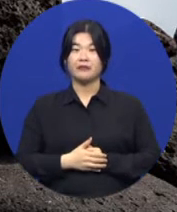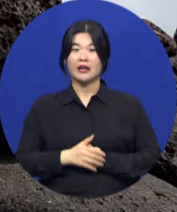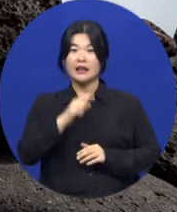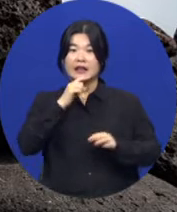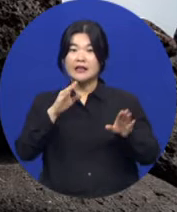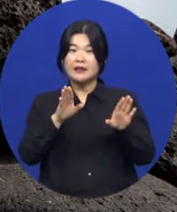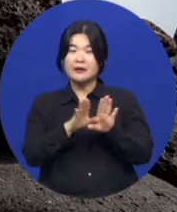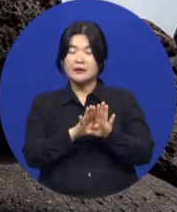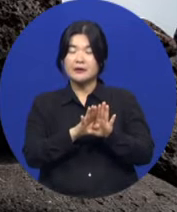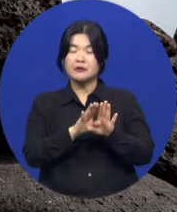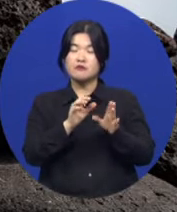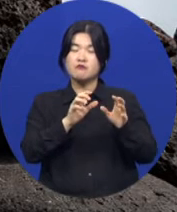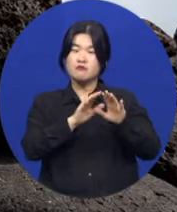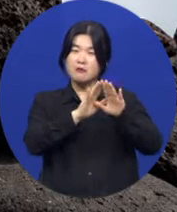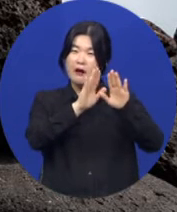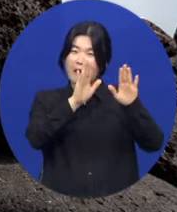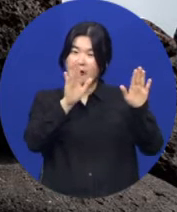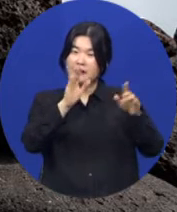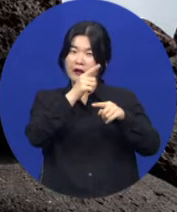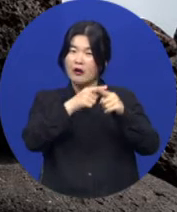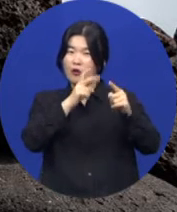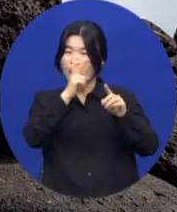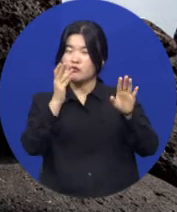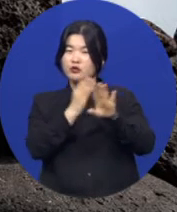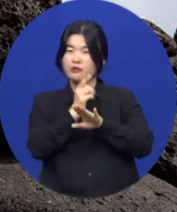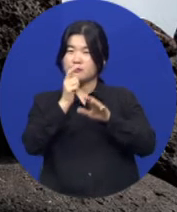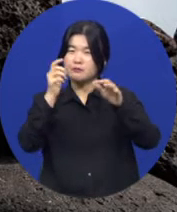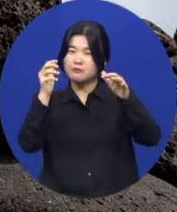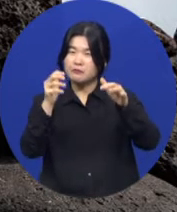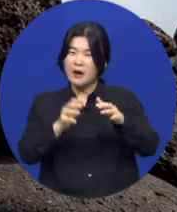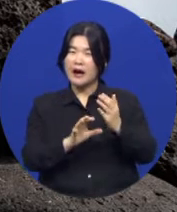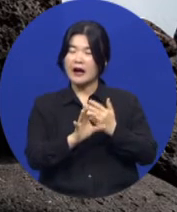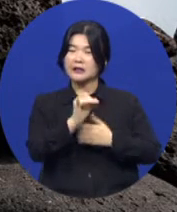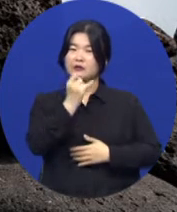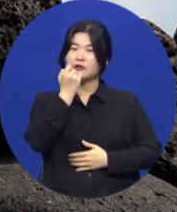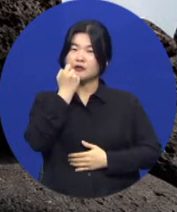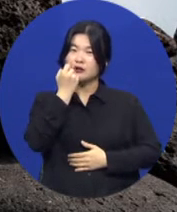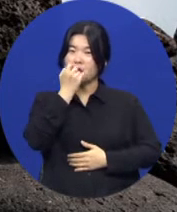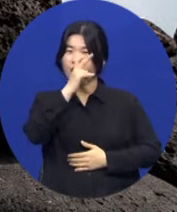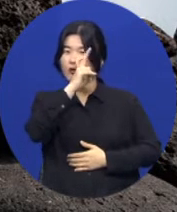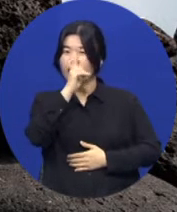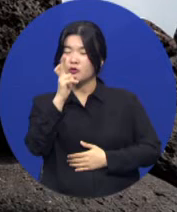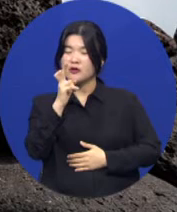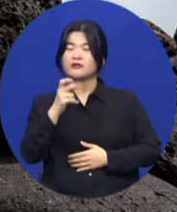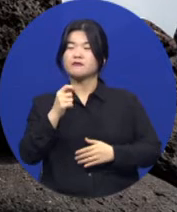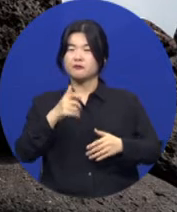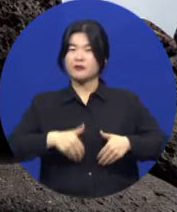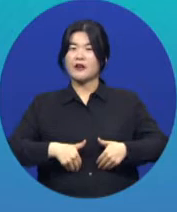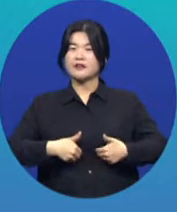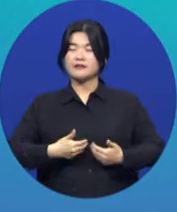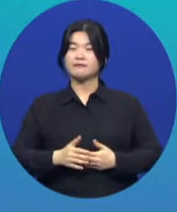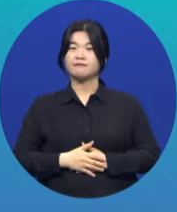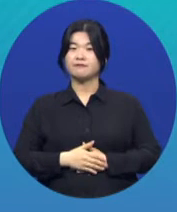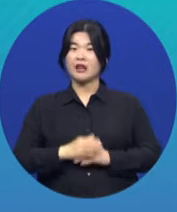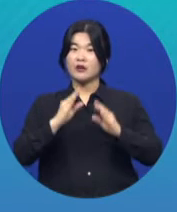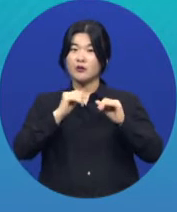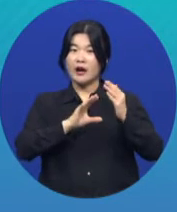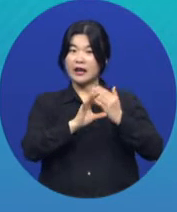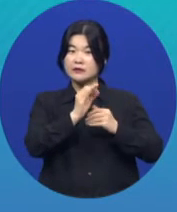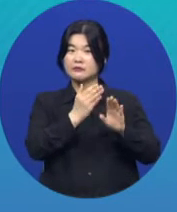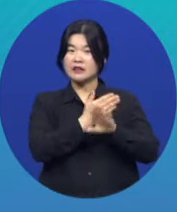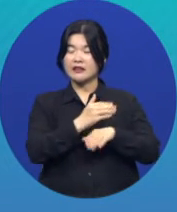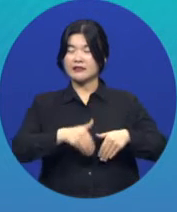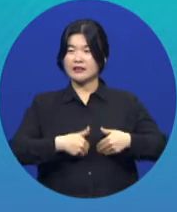일요일에는 맑다가 오후부터 차차 그려지게 있고요 아침에는 선선하고 낮에는 오너 하겠습니다 토요일 아침에는